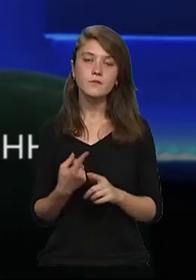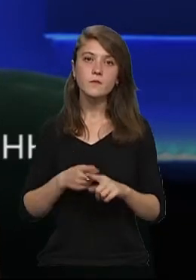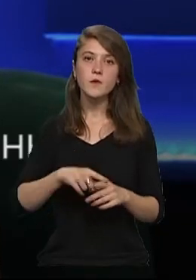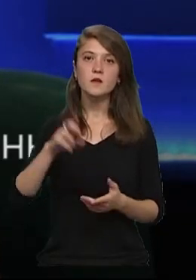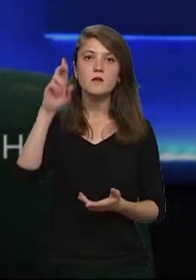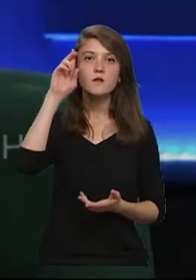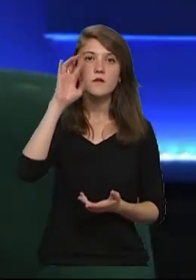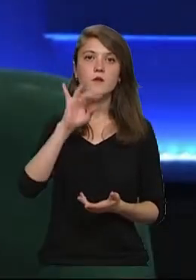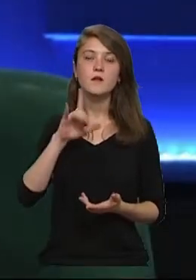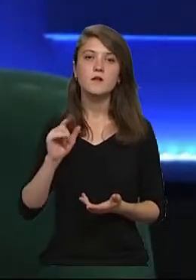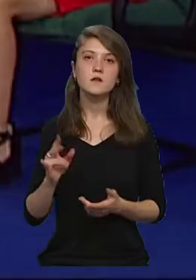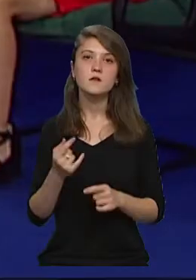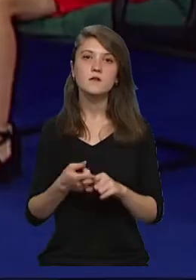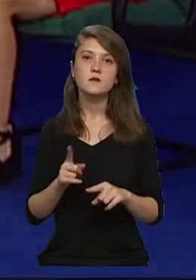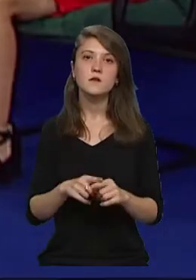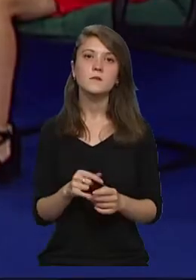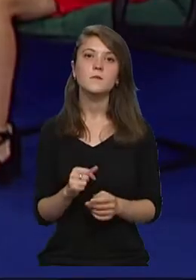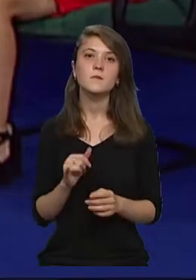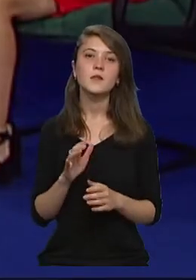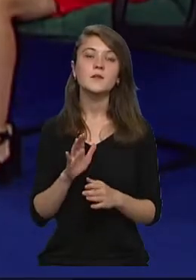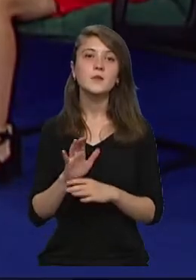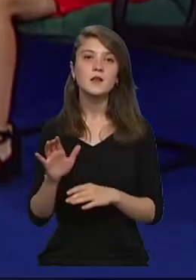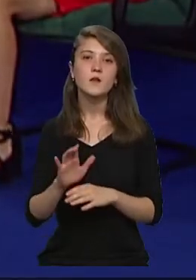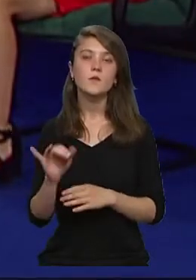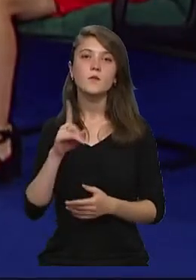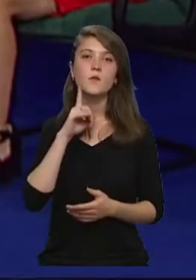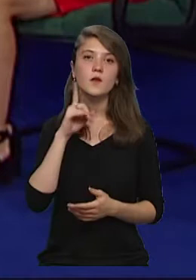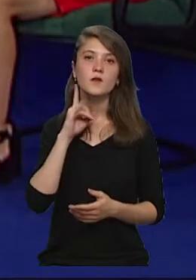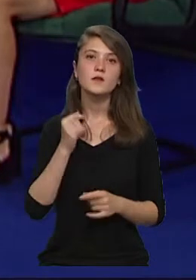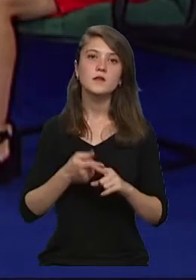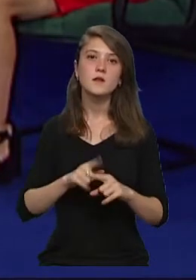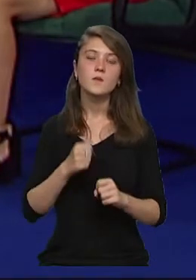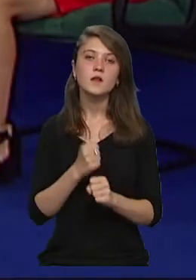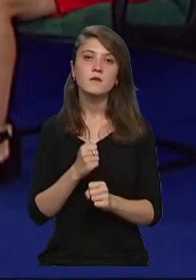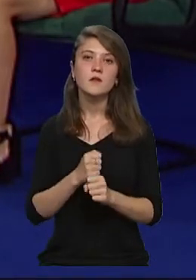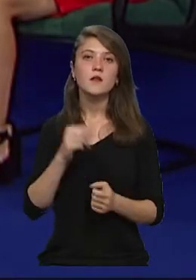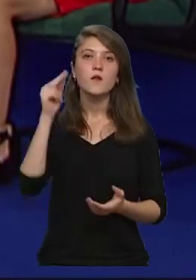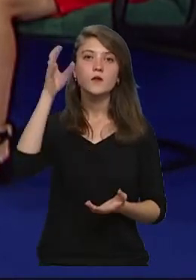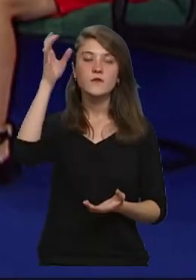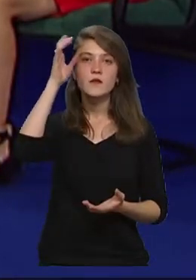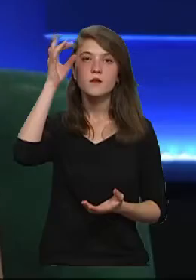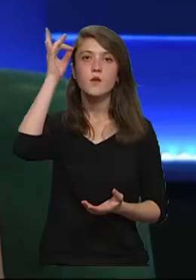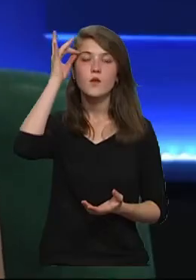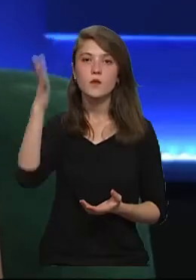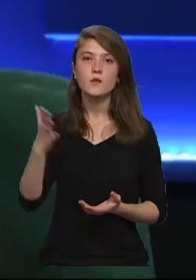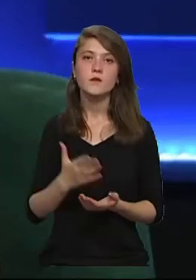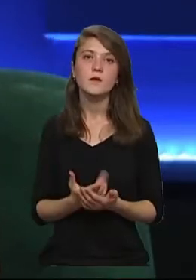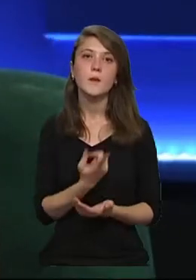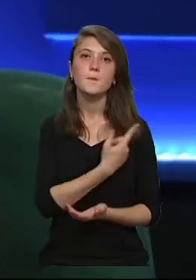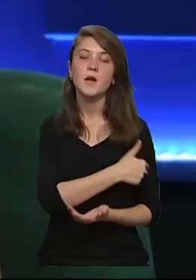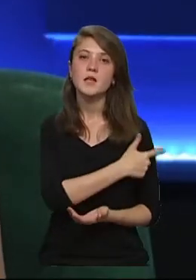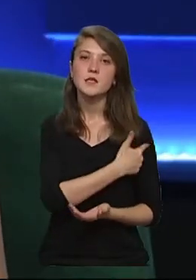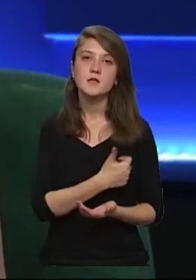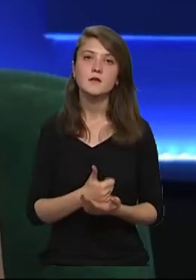державні органи, це і підприємці, це і молодь, це і працівники освіти, культури,